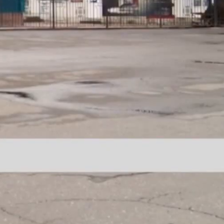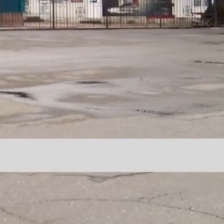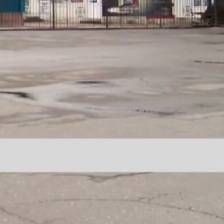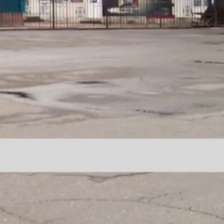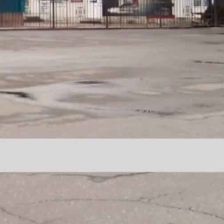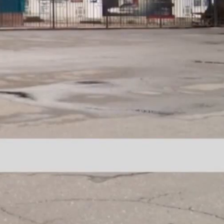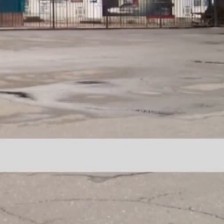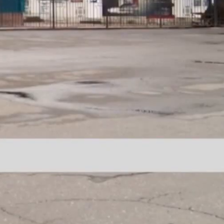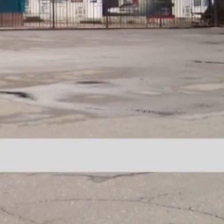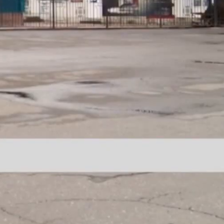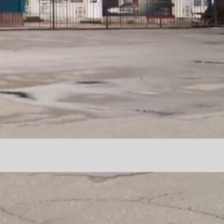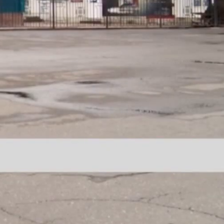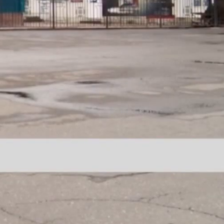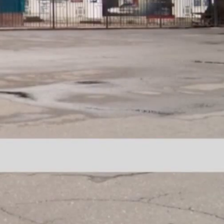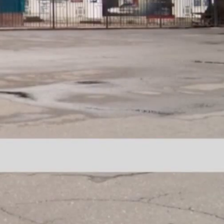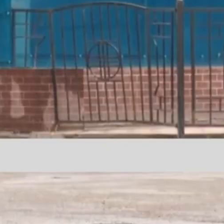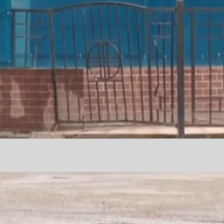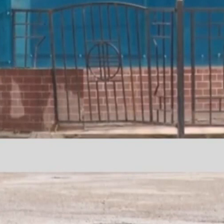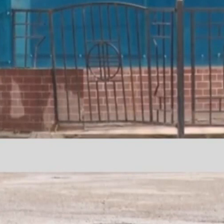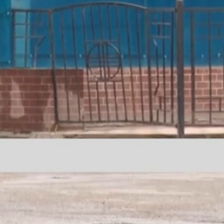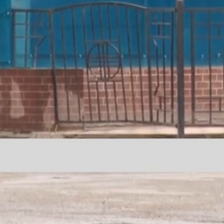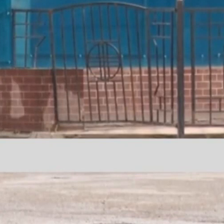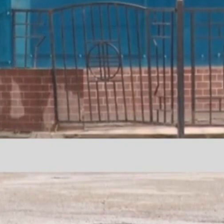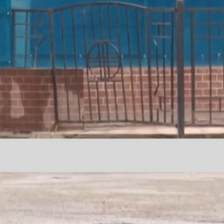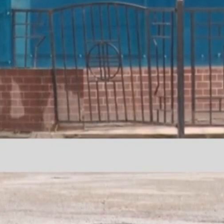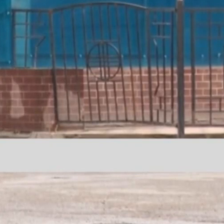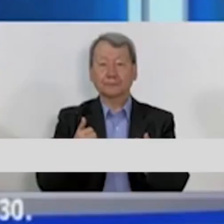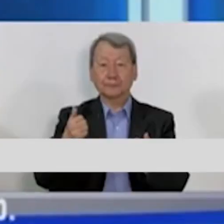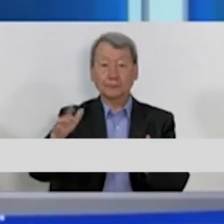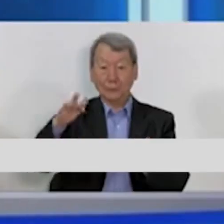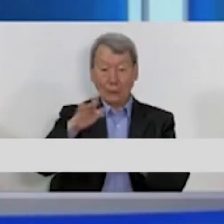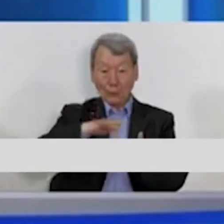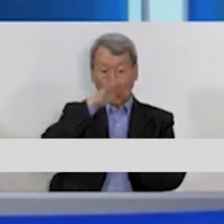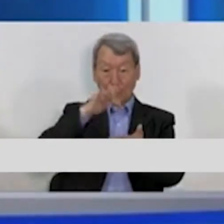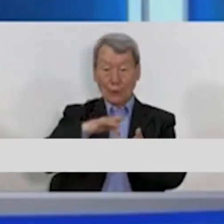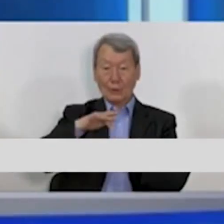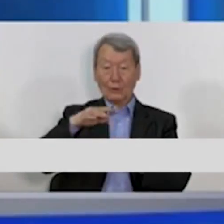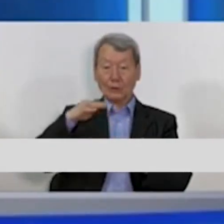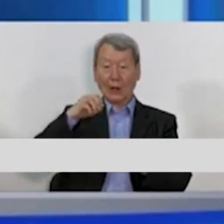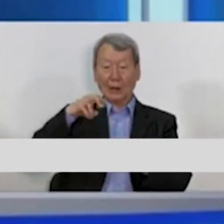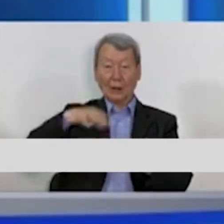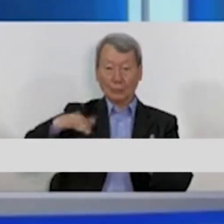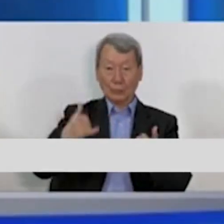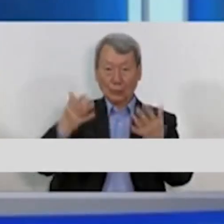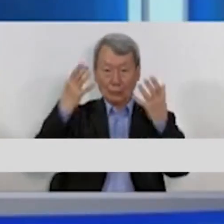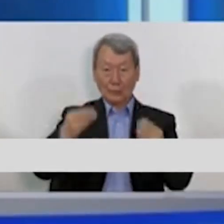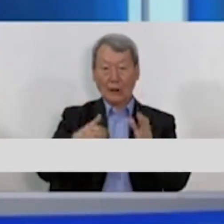эле Жалалабад шаары боюнча жөрөк пул ала тургандардын саны кыскара турган болуптур. Шаарыбыз боюнча бизде бүгүнкү